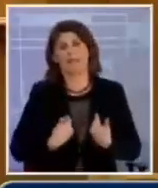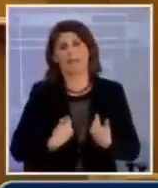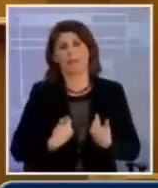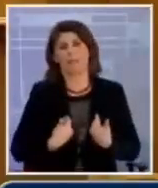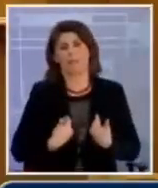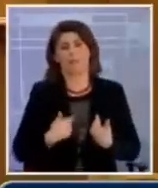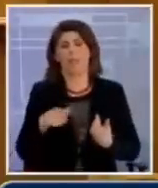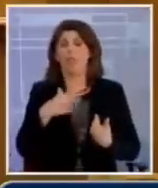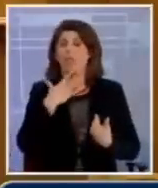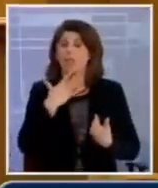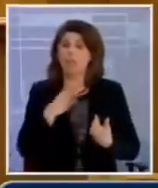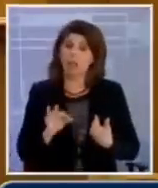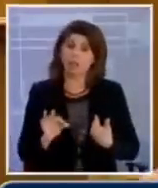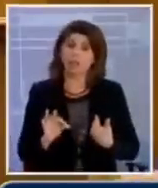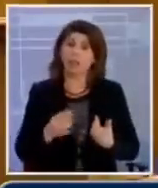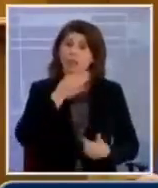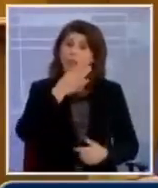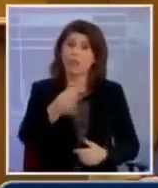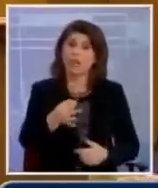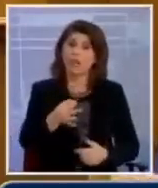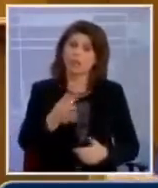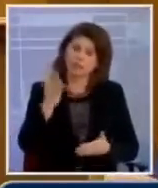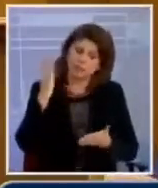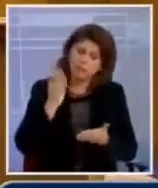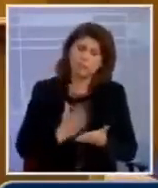Γι' αυτό και δηλώνουμε κατηγορηματικά.